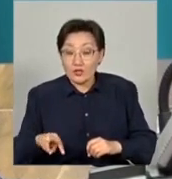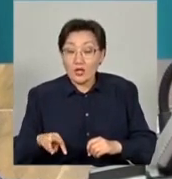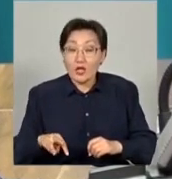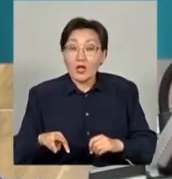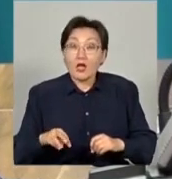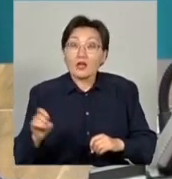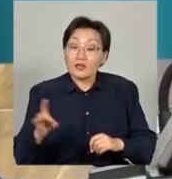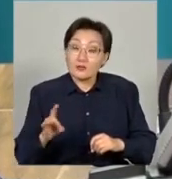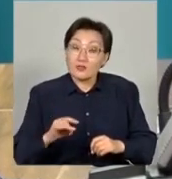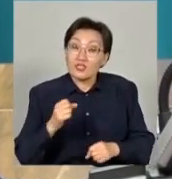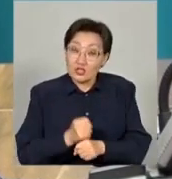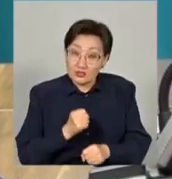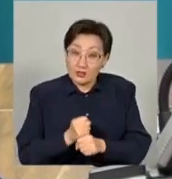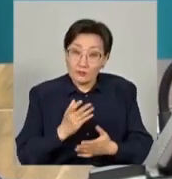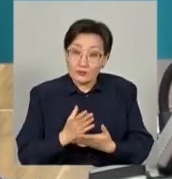да